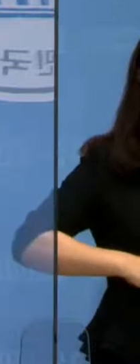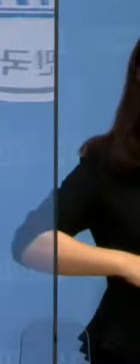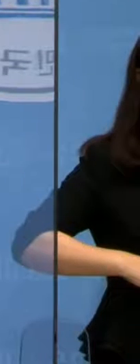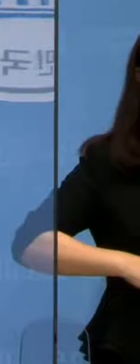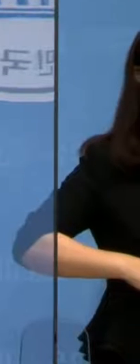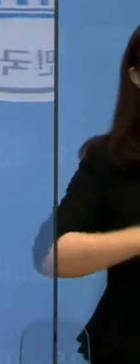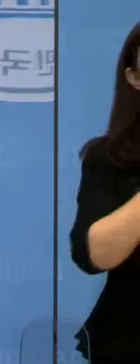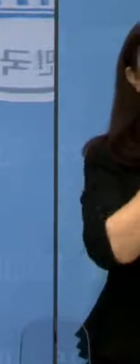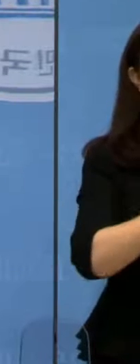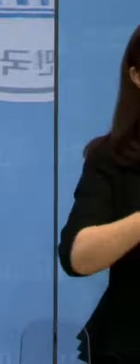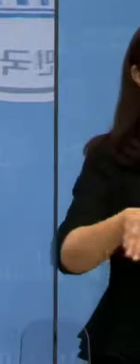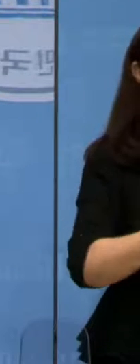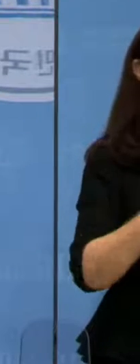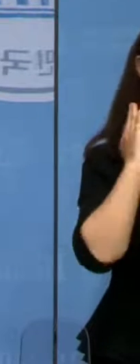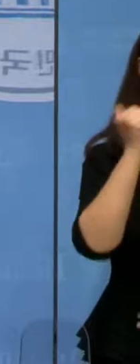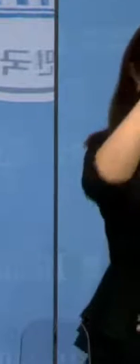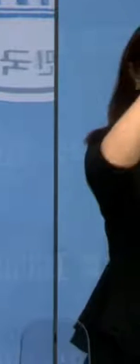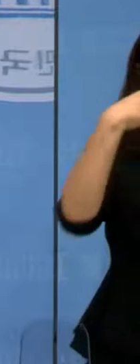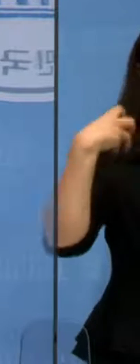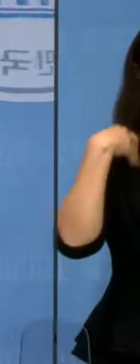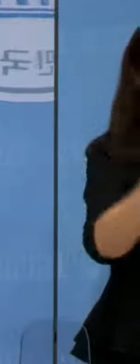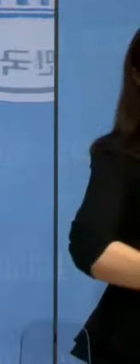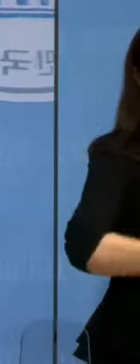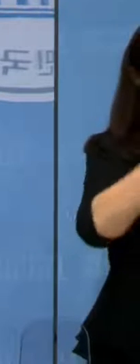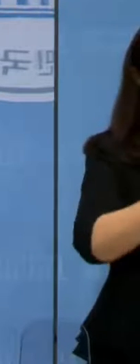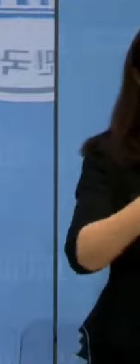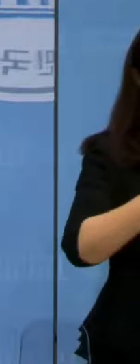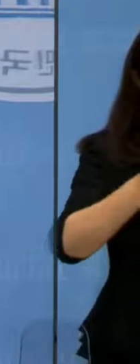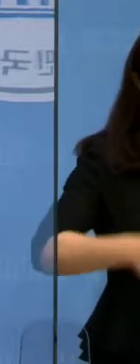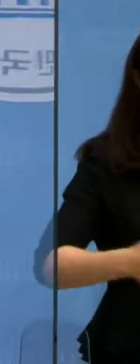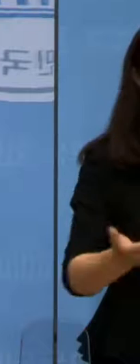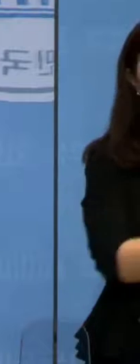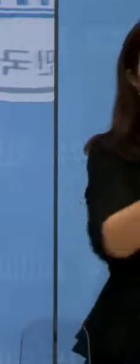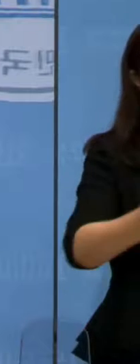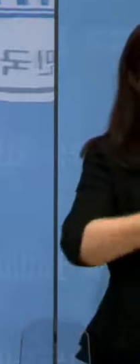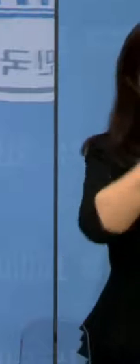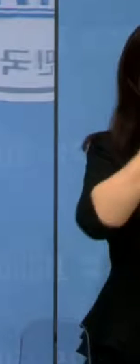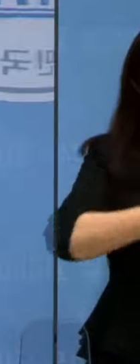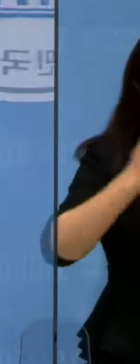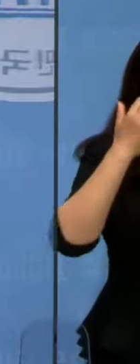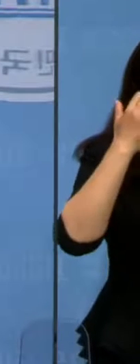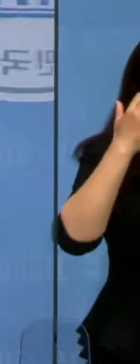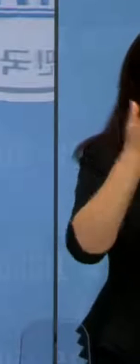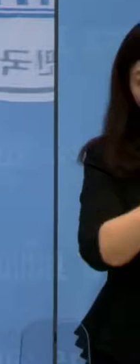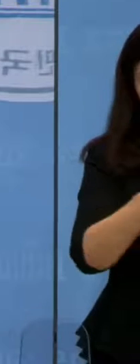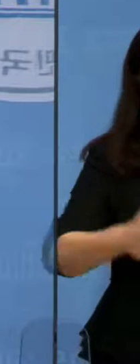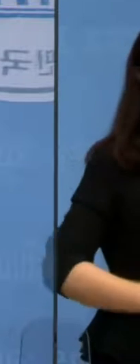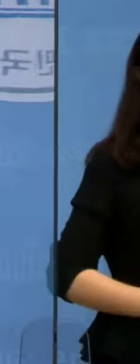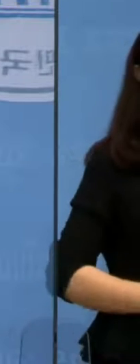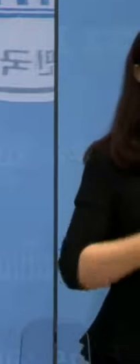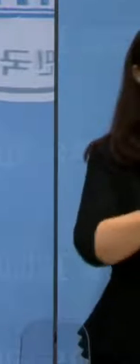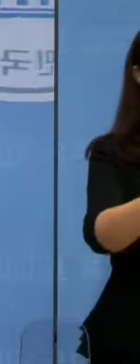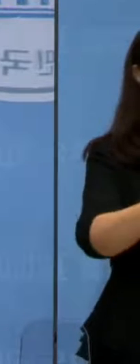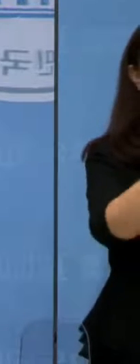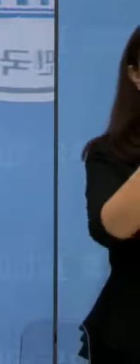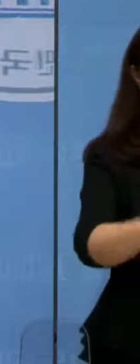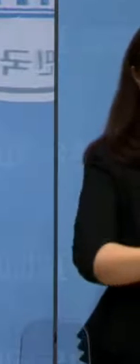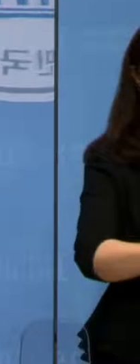4년 동안 여러분 모두 얼마나 힘이 드셨습니까? 내년 3월